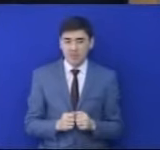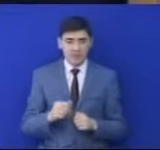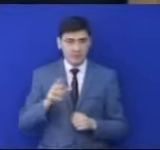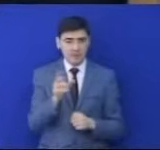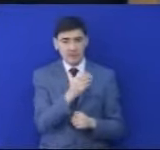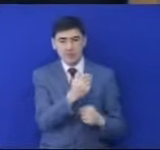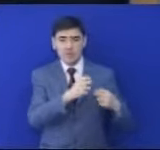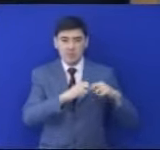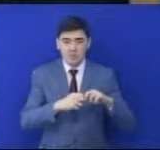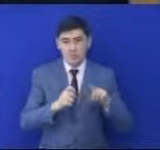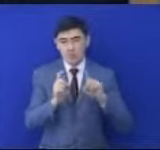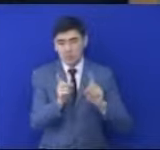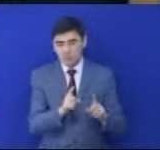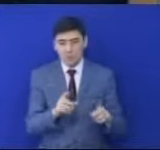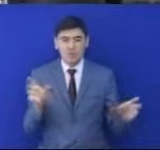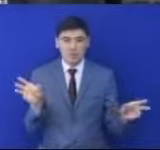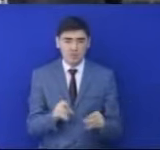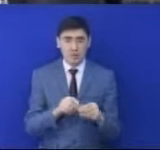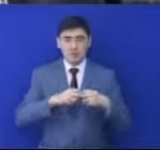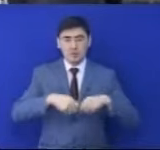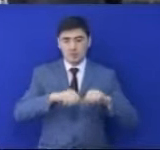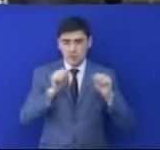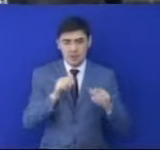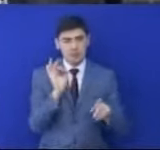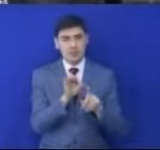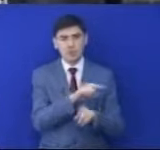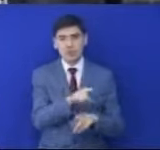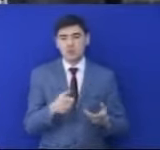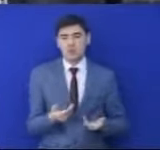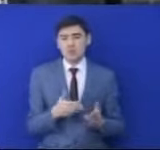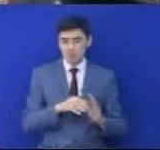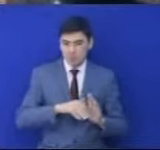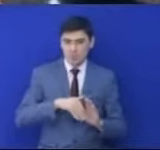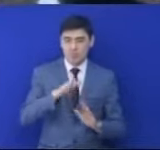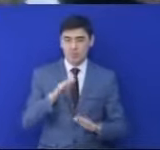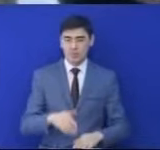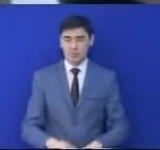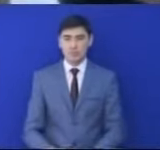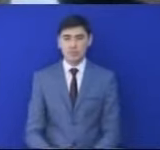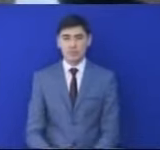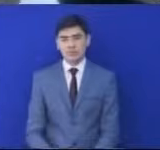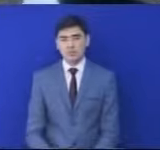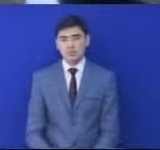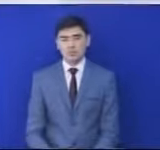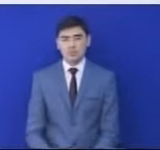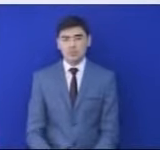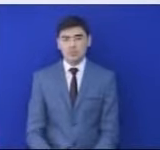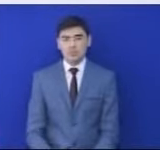барлығы халықтың әл-ауқатын арттыруға бағытталады. Дарын Сағитов, Самат Секенов, Серік Нұртазинов, Семей